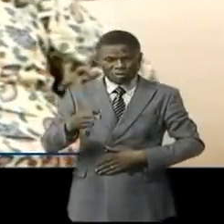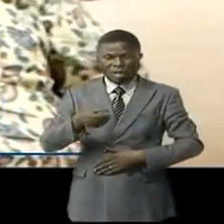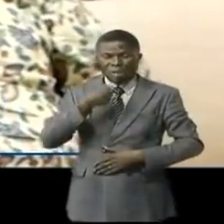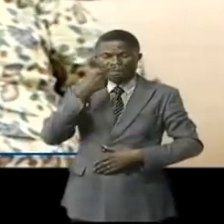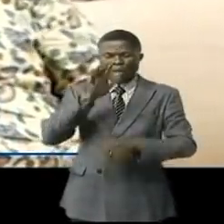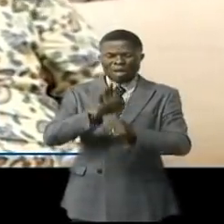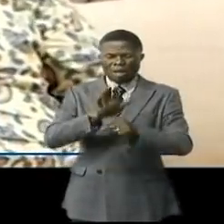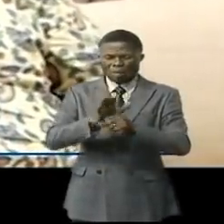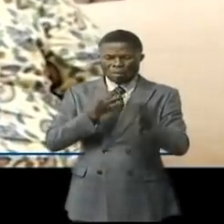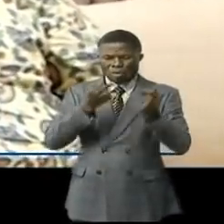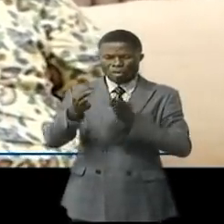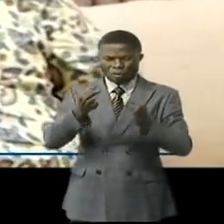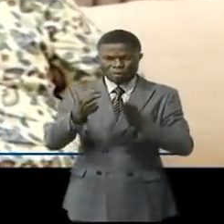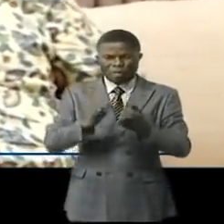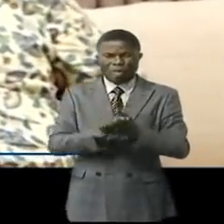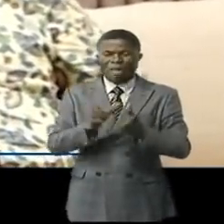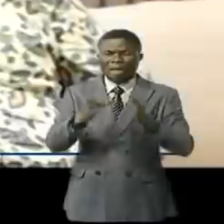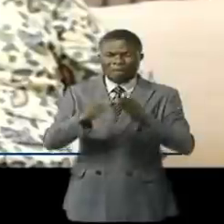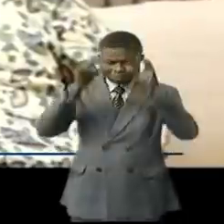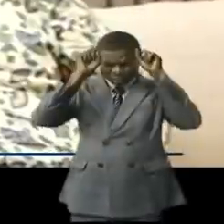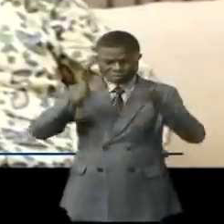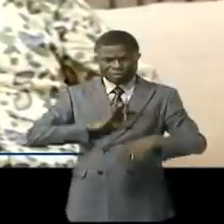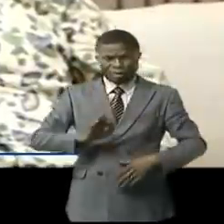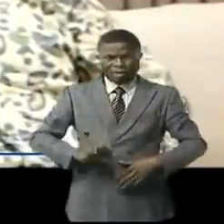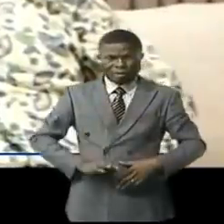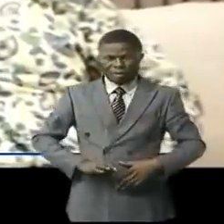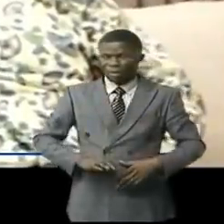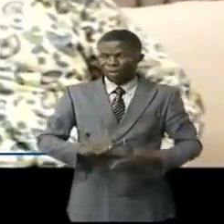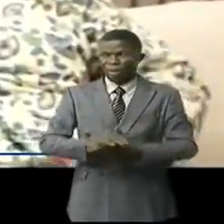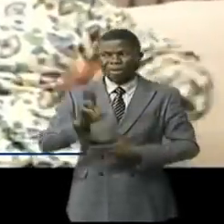détails de son entrevue avec le chef de l'État. On a